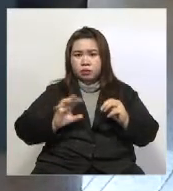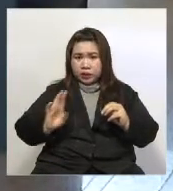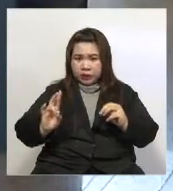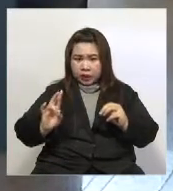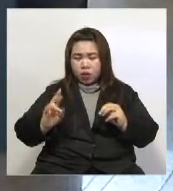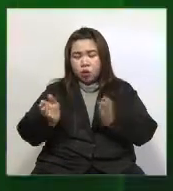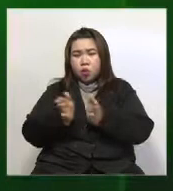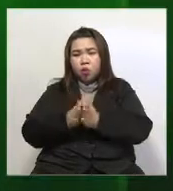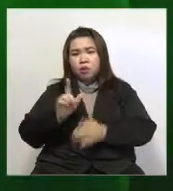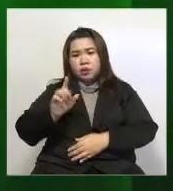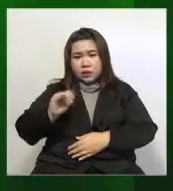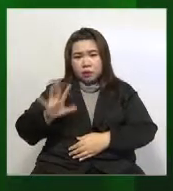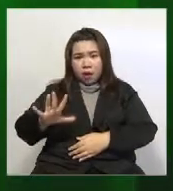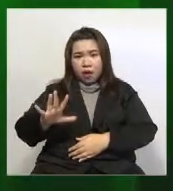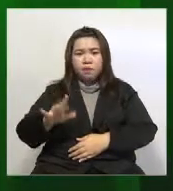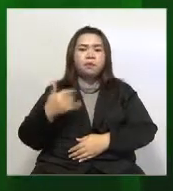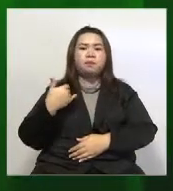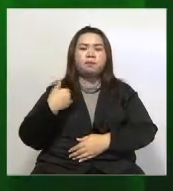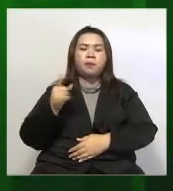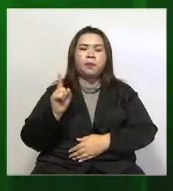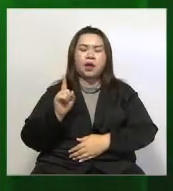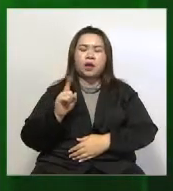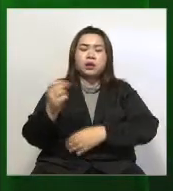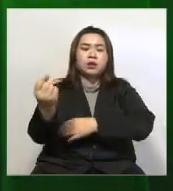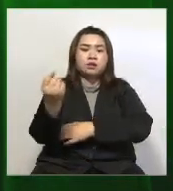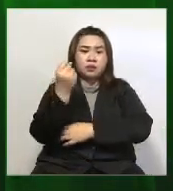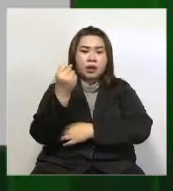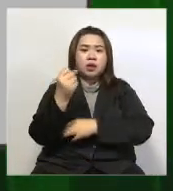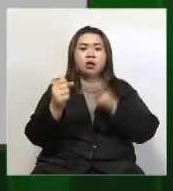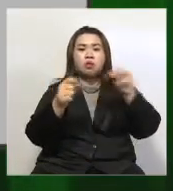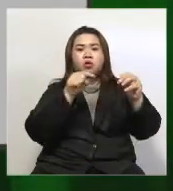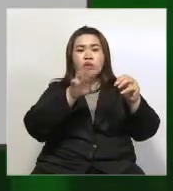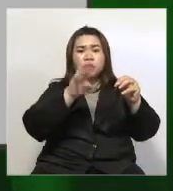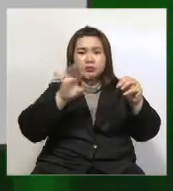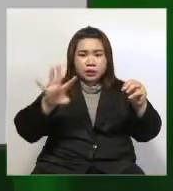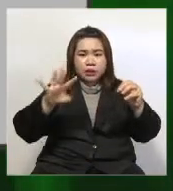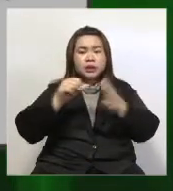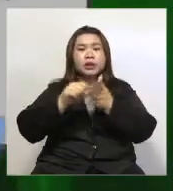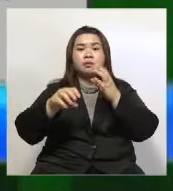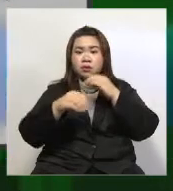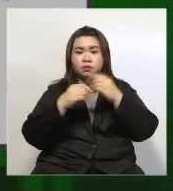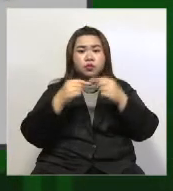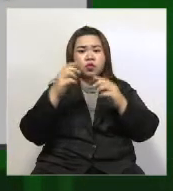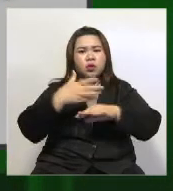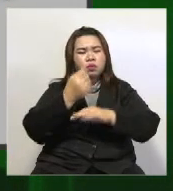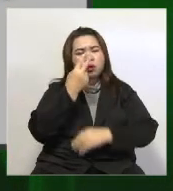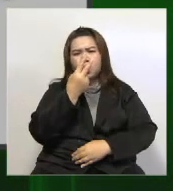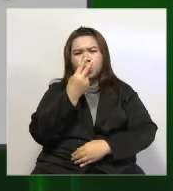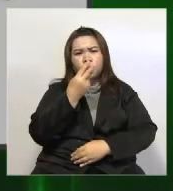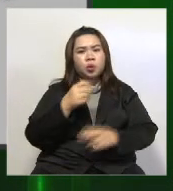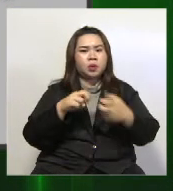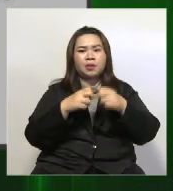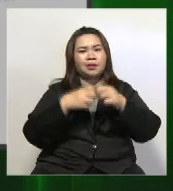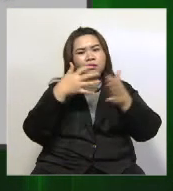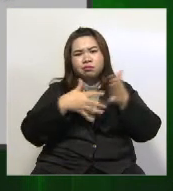รา45โดยประเด็นที่มีการใช้อำนาจมาตรา44แก้ไขเพิ่มเติมที่ฝ่ายการเมืองมองว่าจะเป็นอุปสรรคต่อ